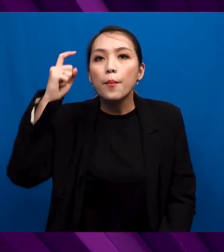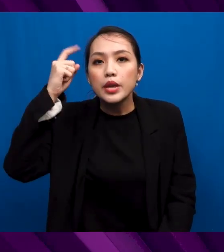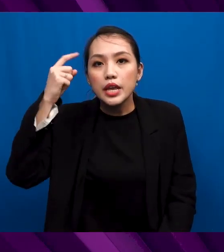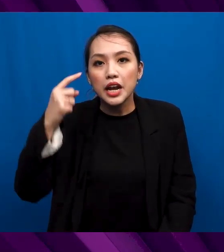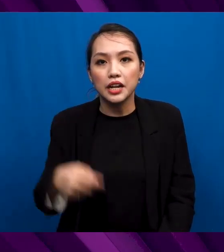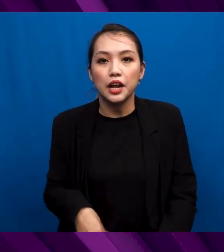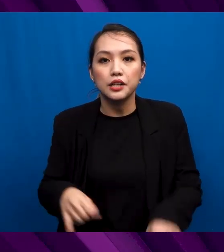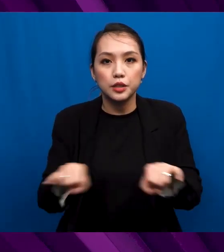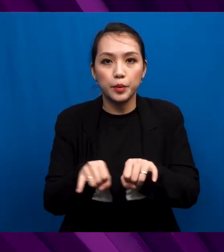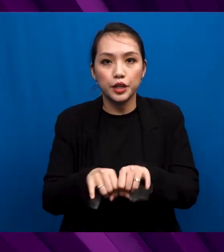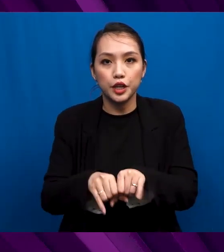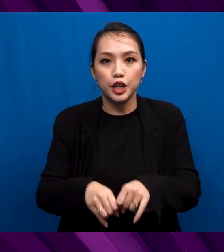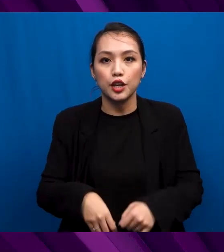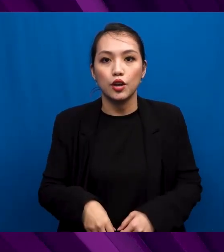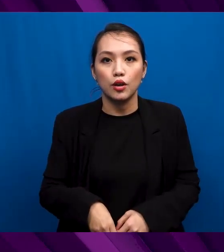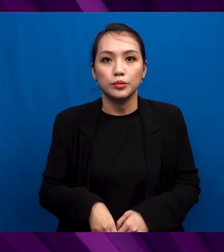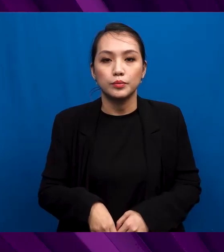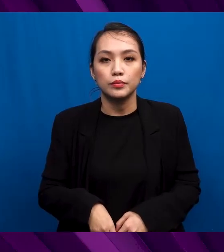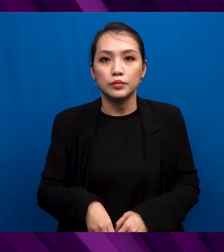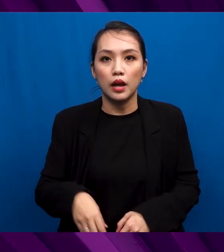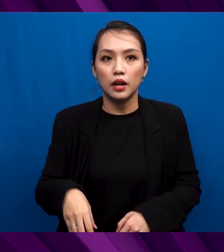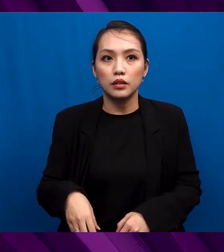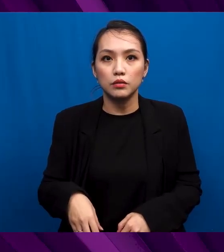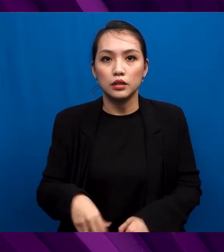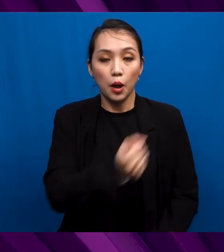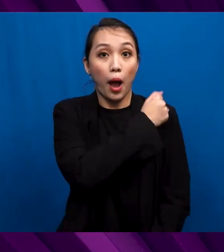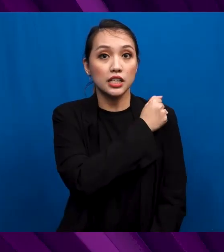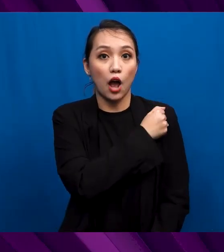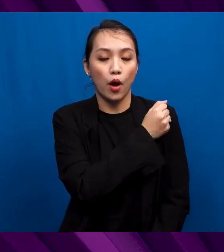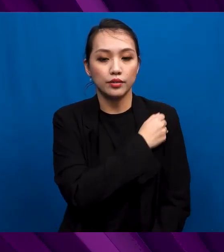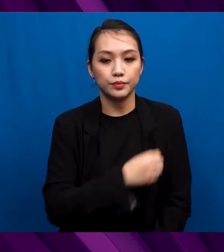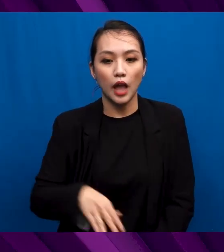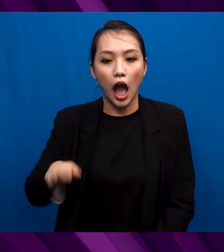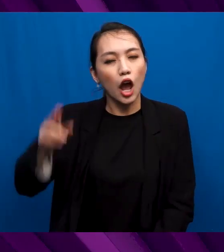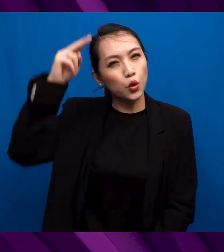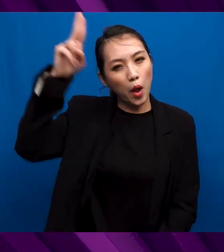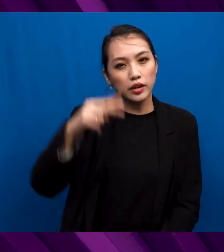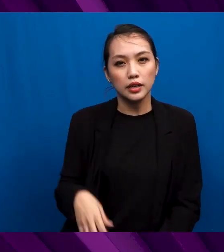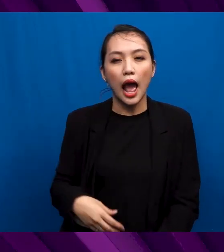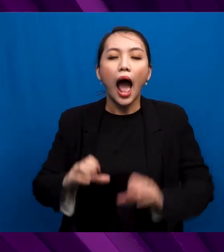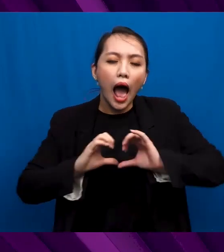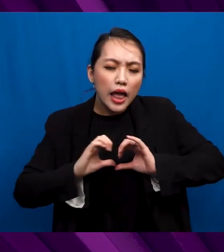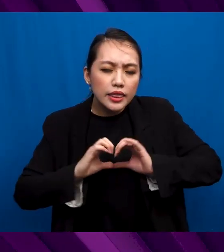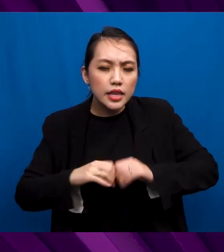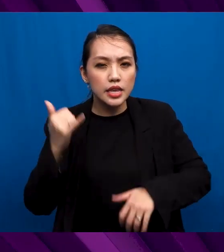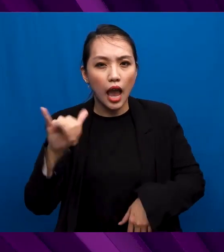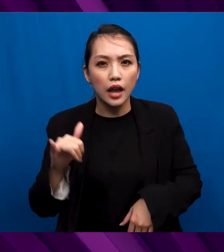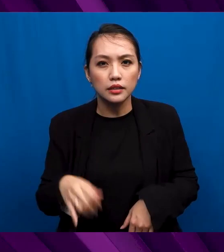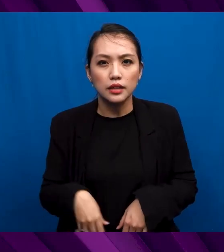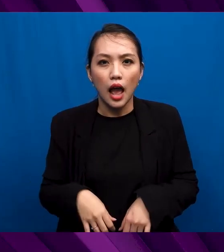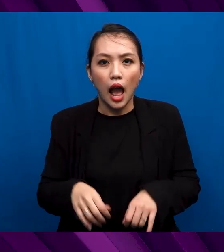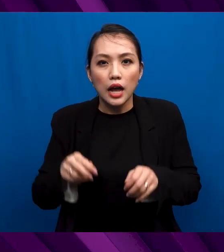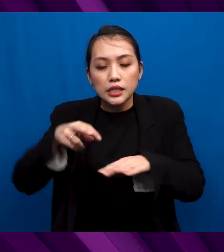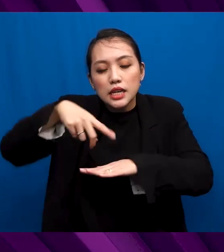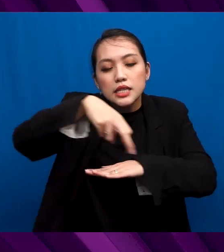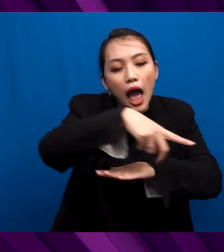bangsawan. Punya hati yang sungguh-sungguh mencerminkan kerajaan Allah. Jangan seperti orang